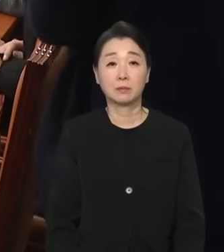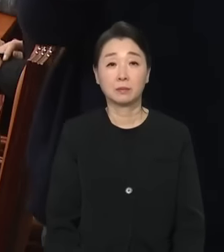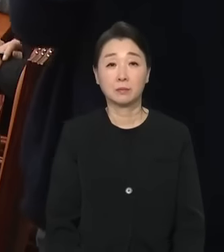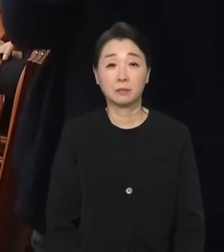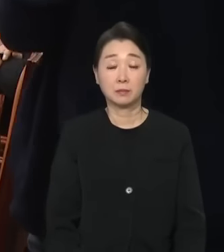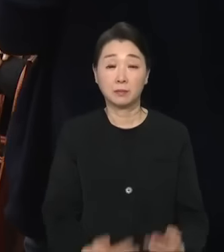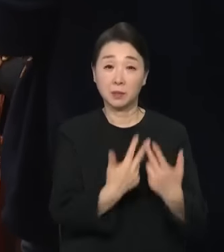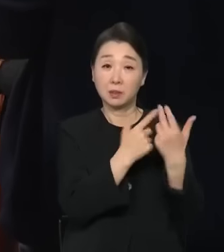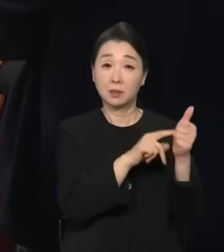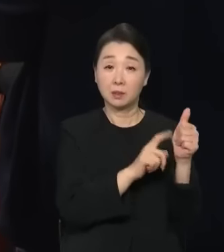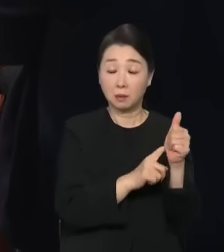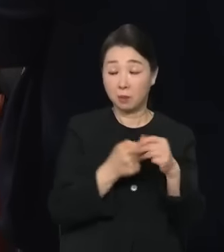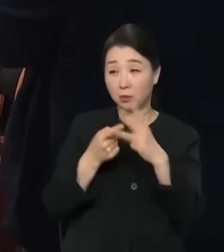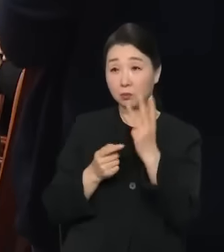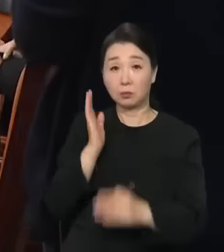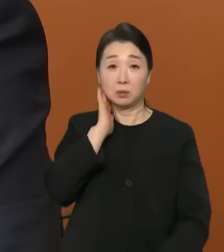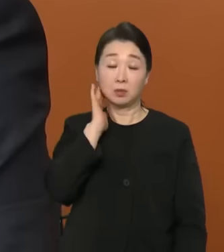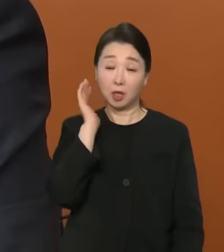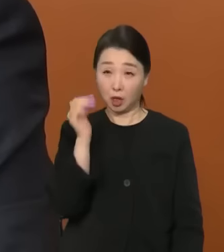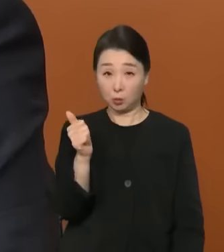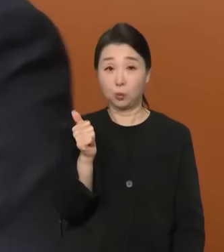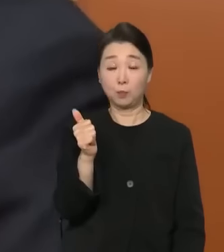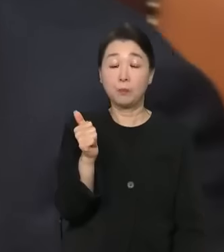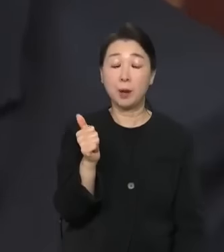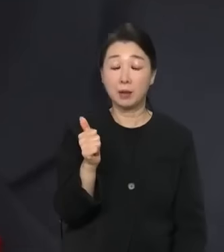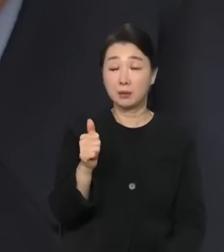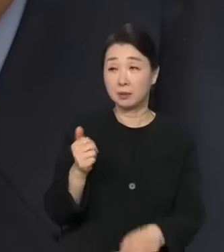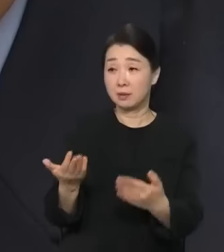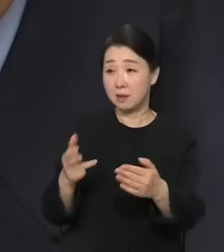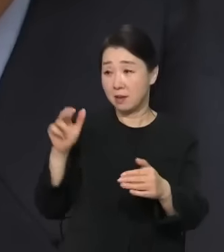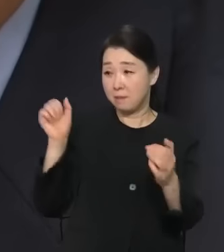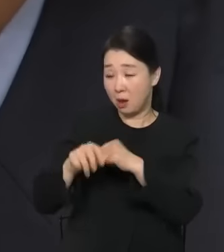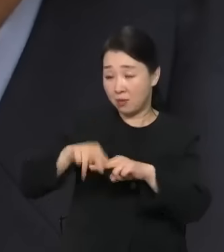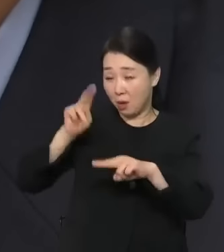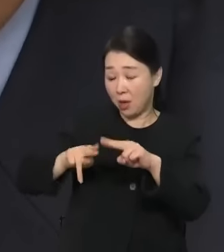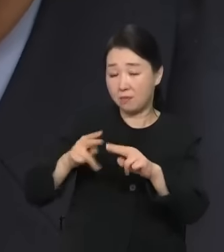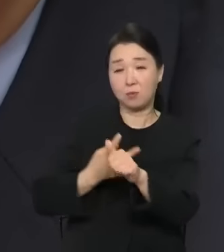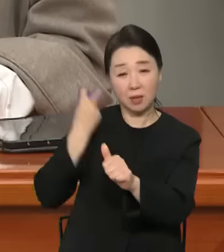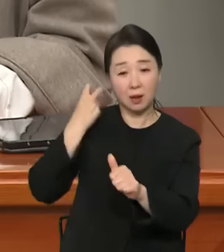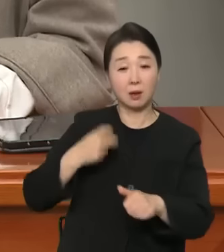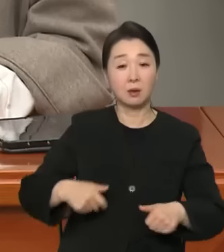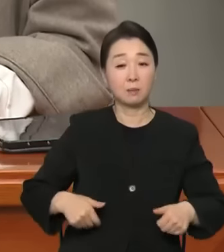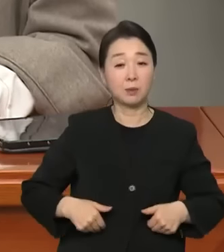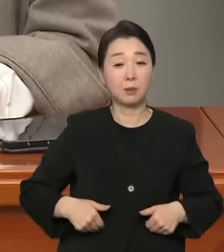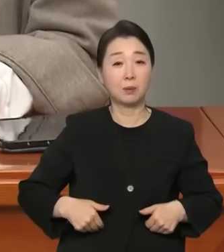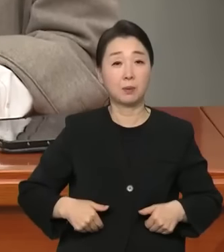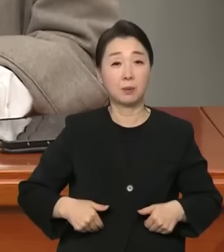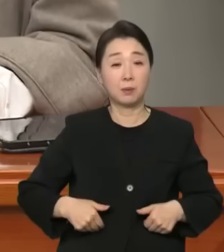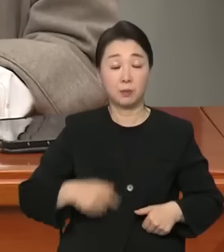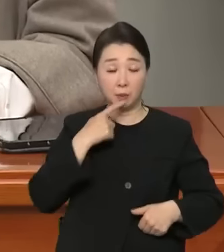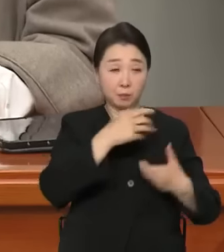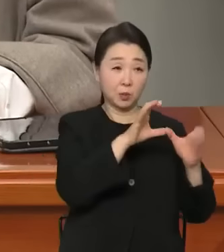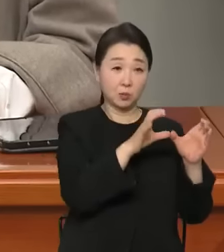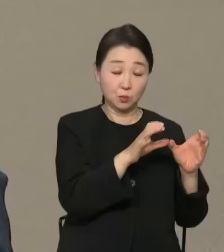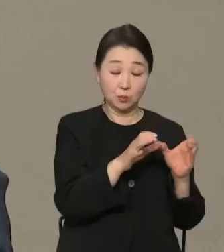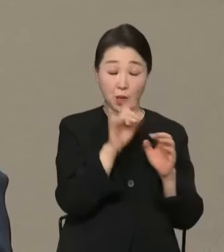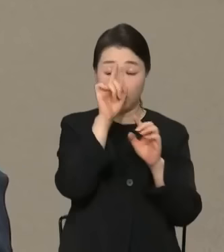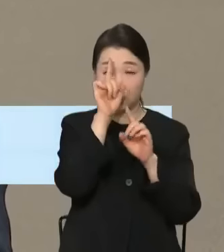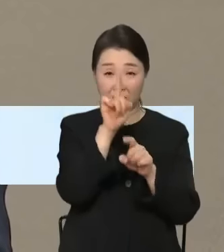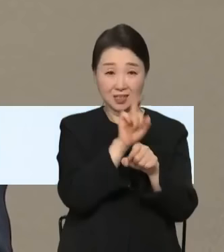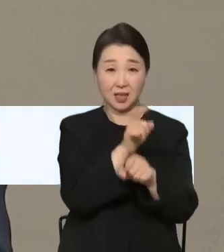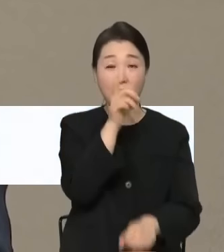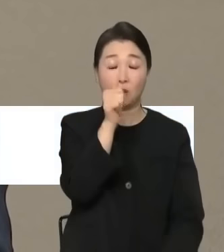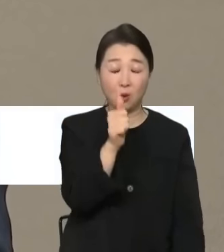이재명 대표는 윤석열 대통령을 향해 즉각 사퇴하거나 탄핵해야 한다고 강조했습니다 민주당은 이장관은 내란